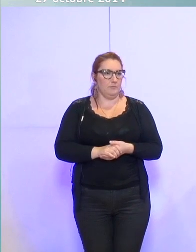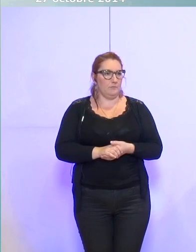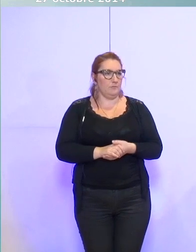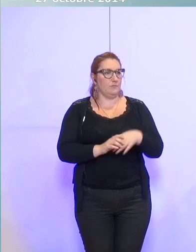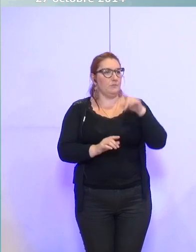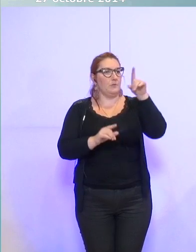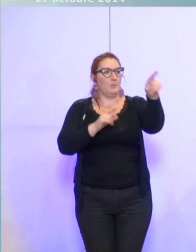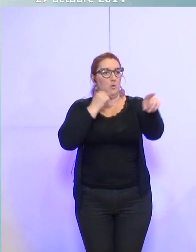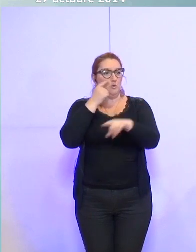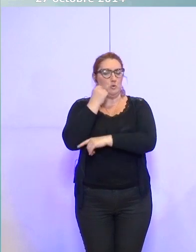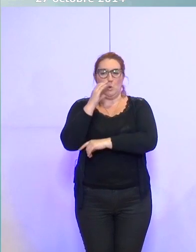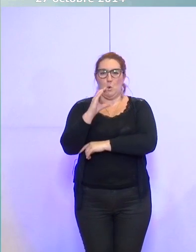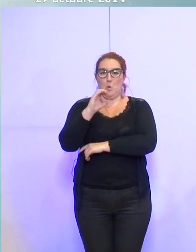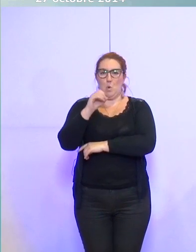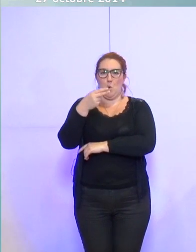Monsieur Confesson.